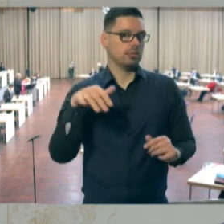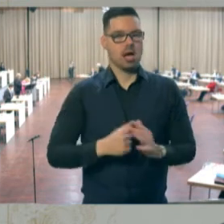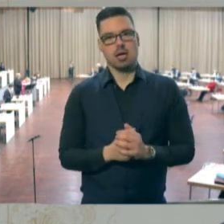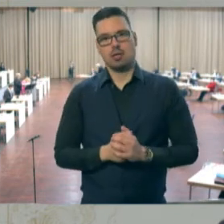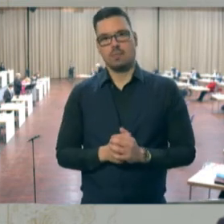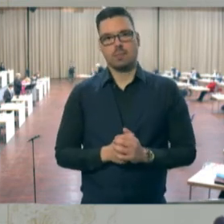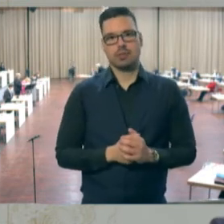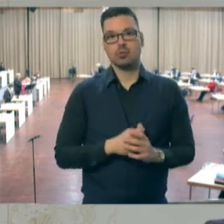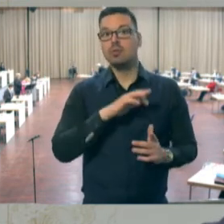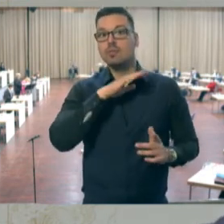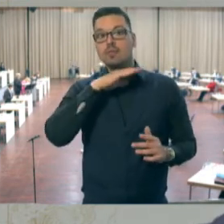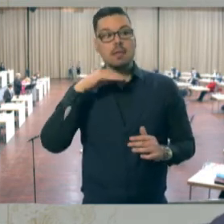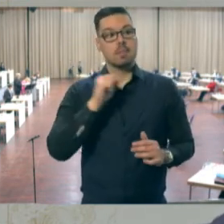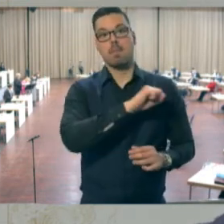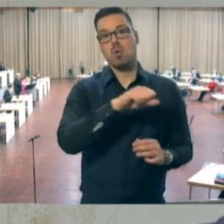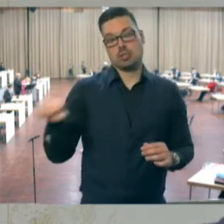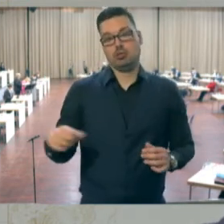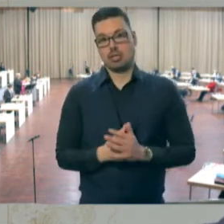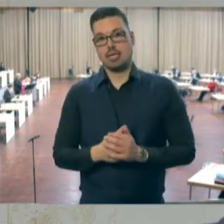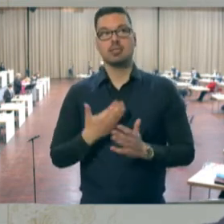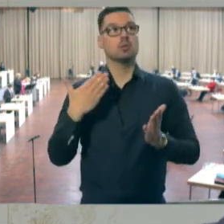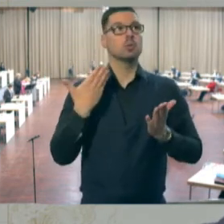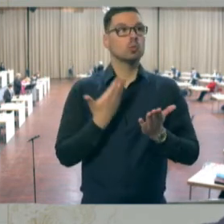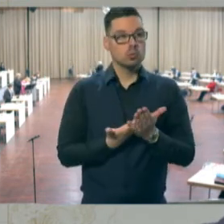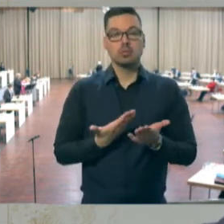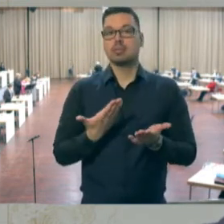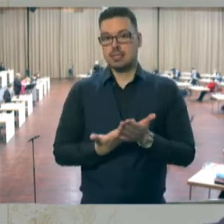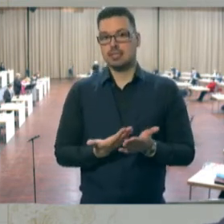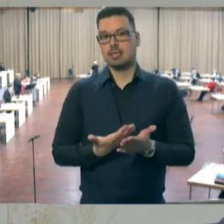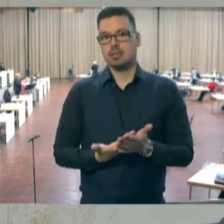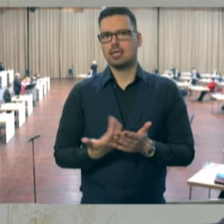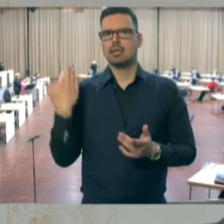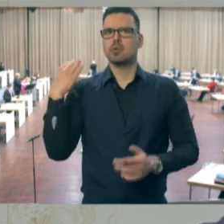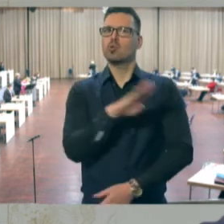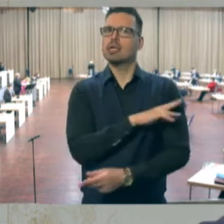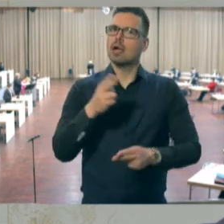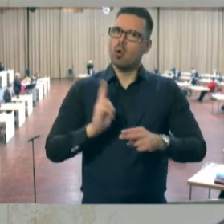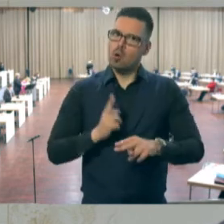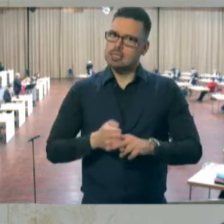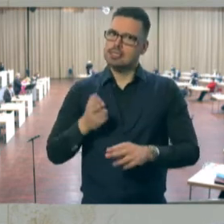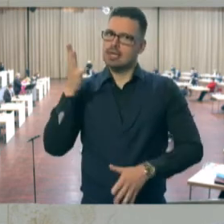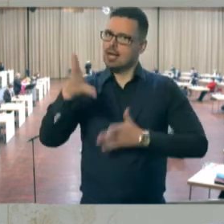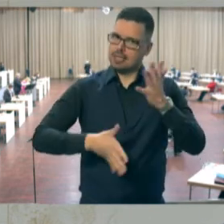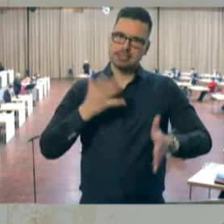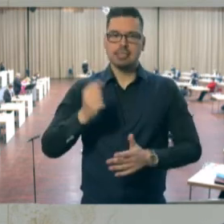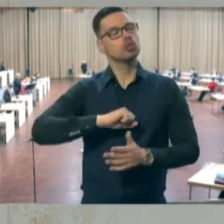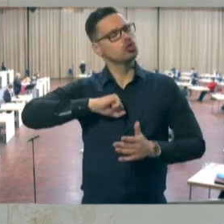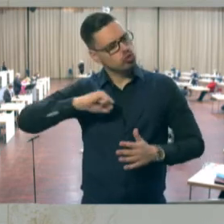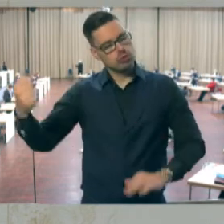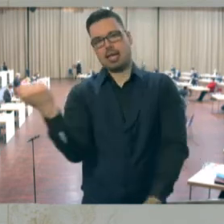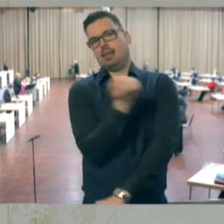wissen schon viel mehr über die Möglichkeiten. Und wir können dann, das hat die Kollegin Holzner auch schon angeschnitten, sehr schnell